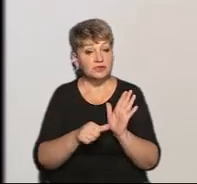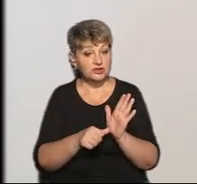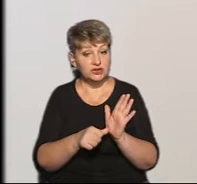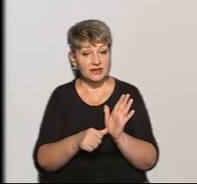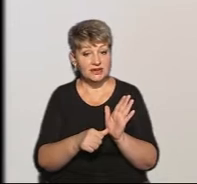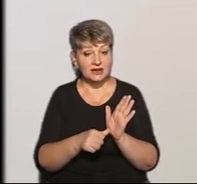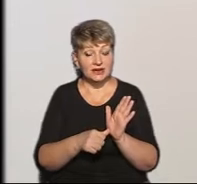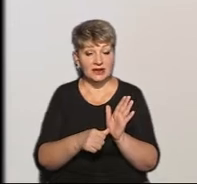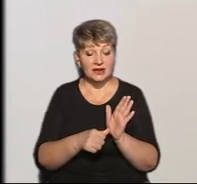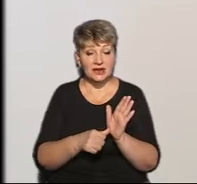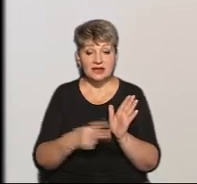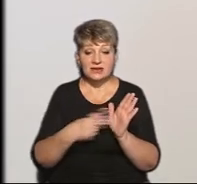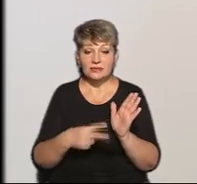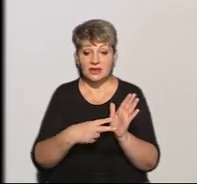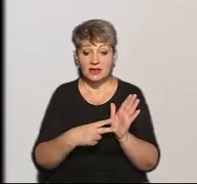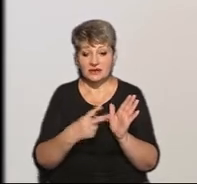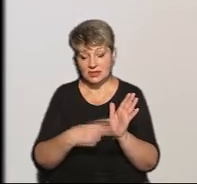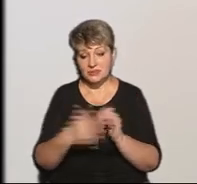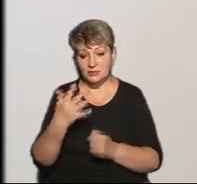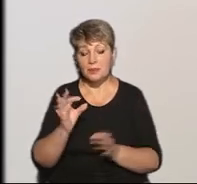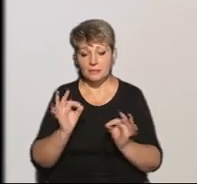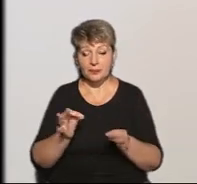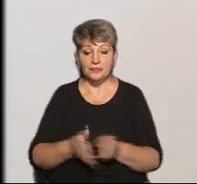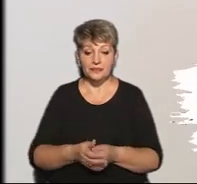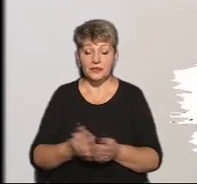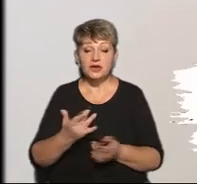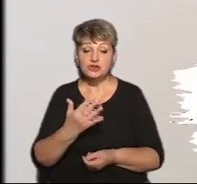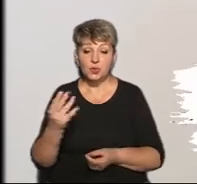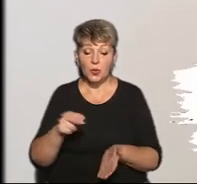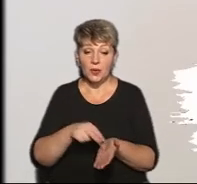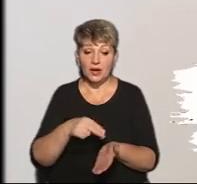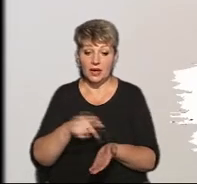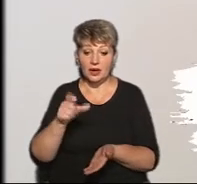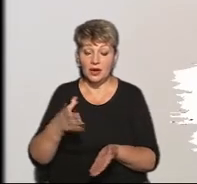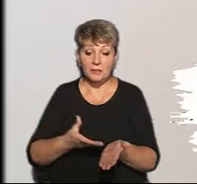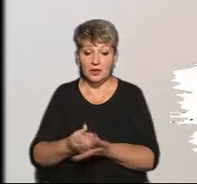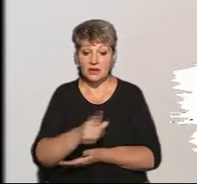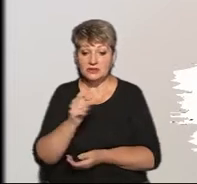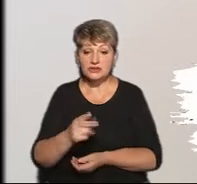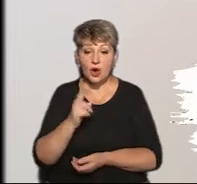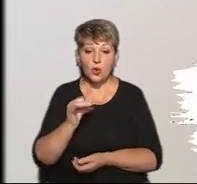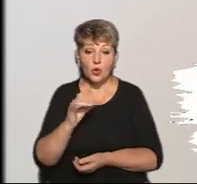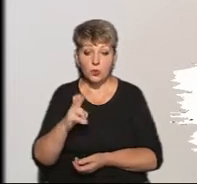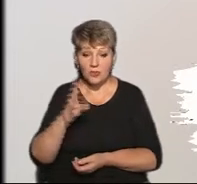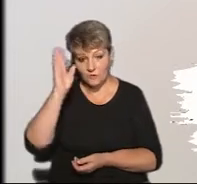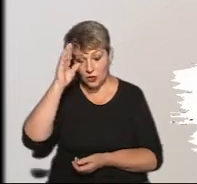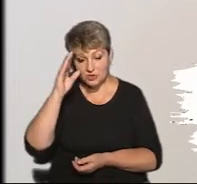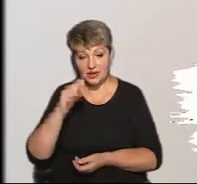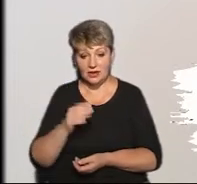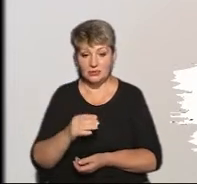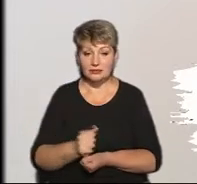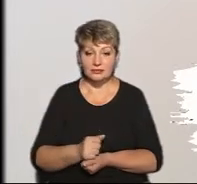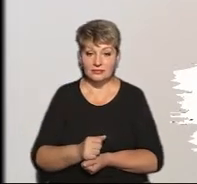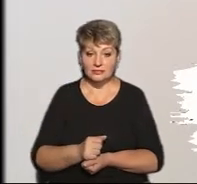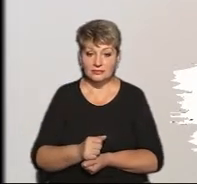1976 або 1977? 75. Правильно. Скільки черкасці платять за куб води водоканалу? Приблизно.